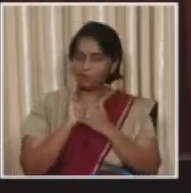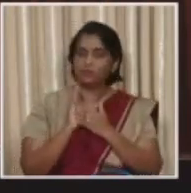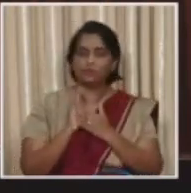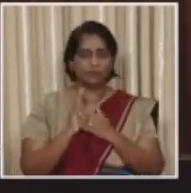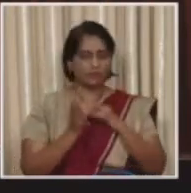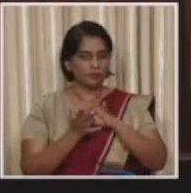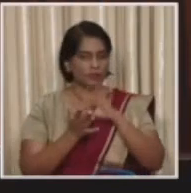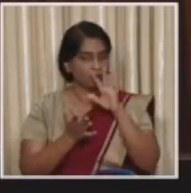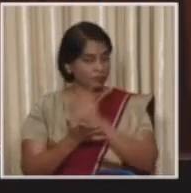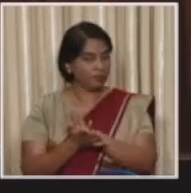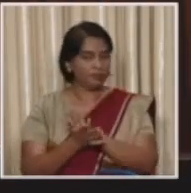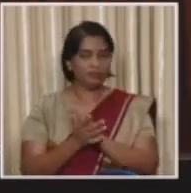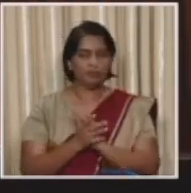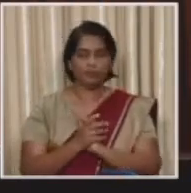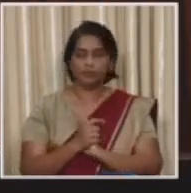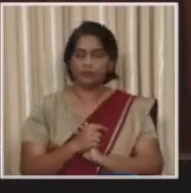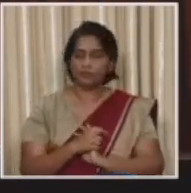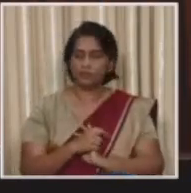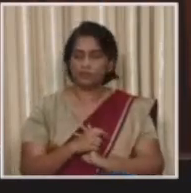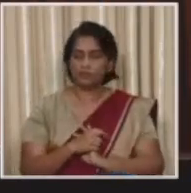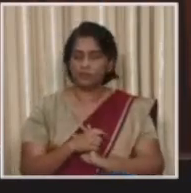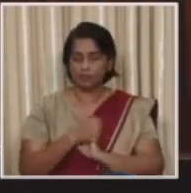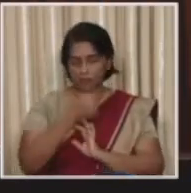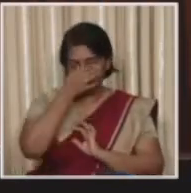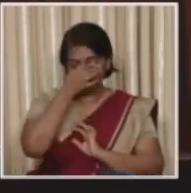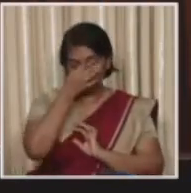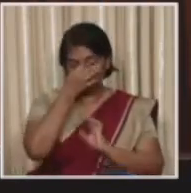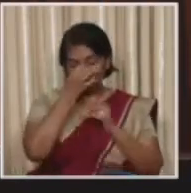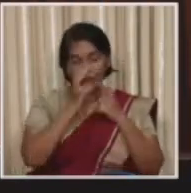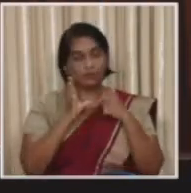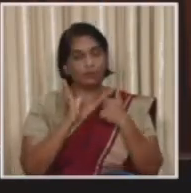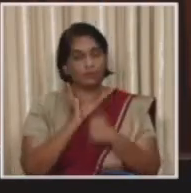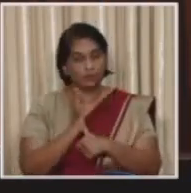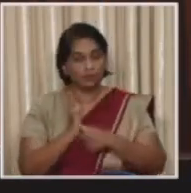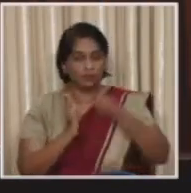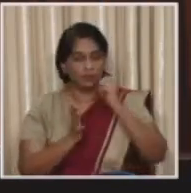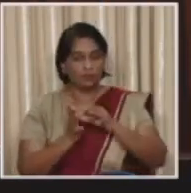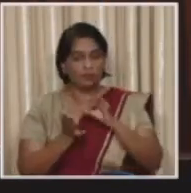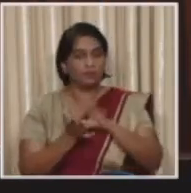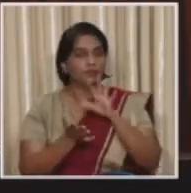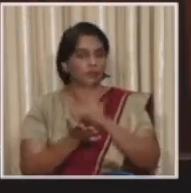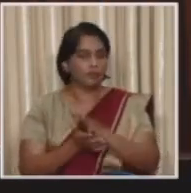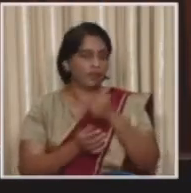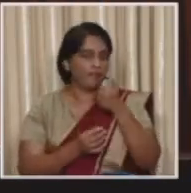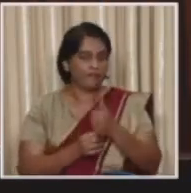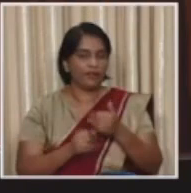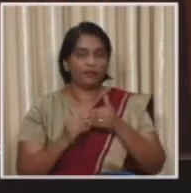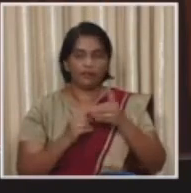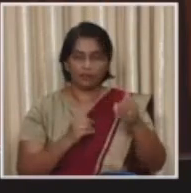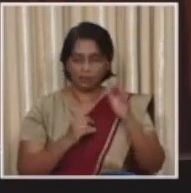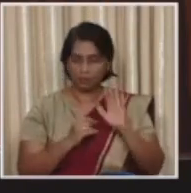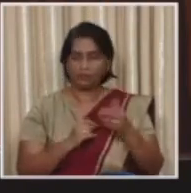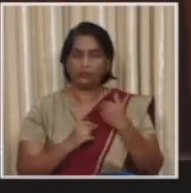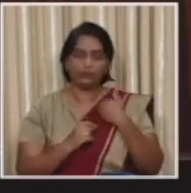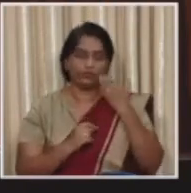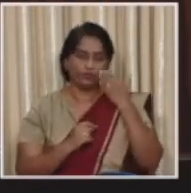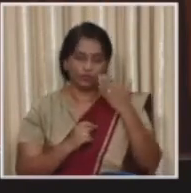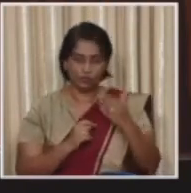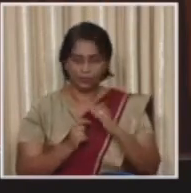පිහිටවීම සම්බන්ධව මේ පනත සම්මත කර ගැනීම වැදගත් කාර්යයක් හැටියට අපි